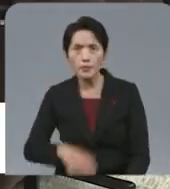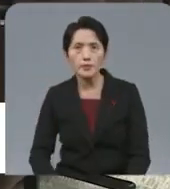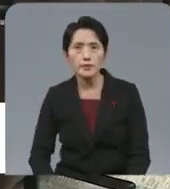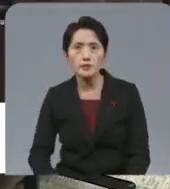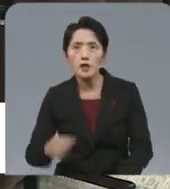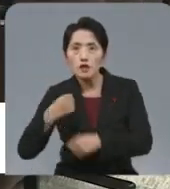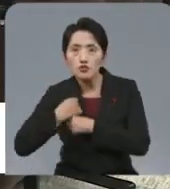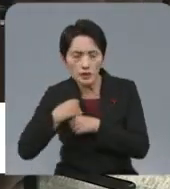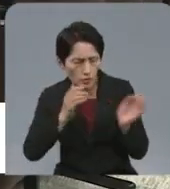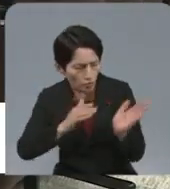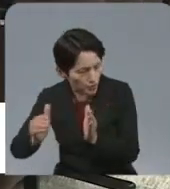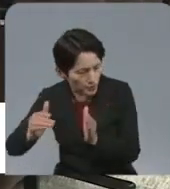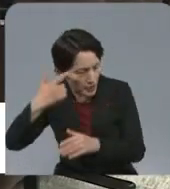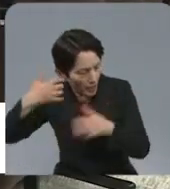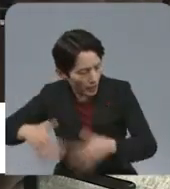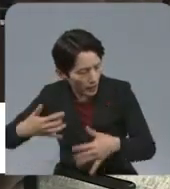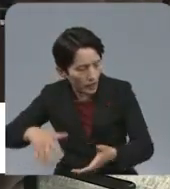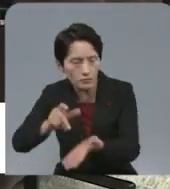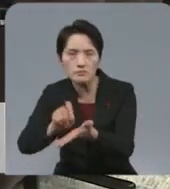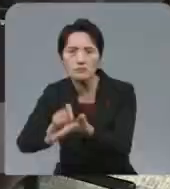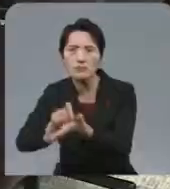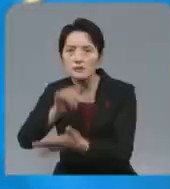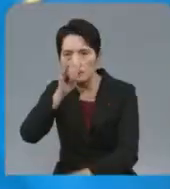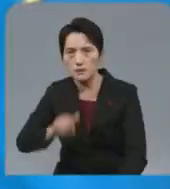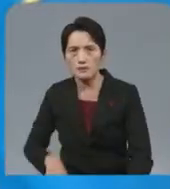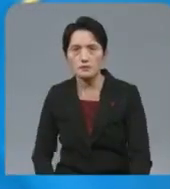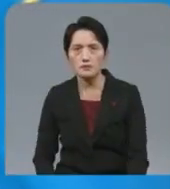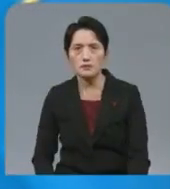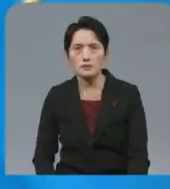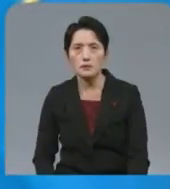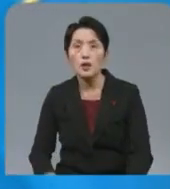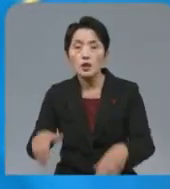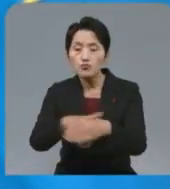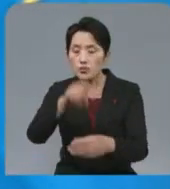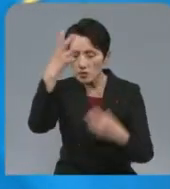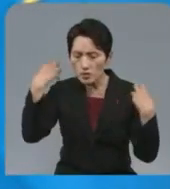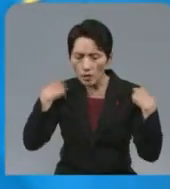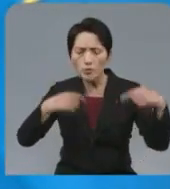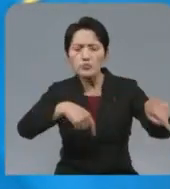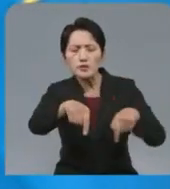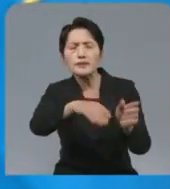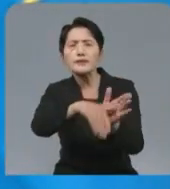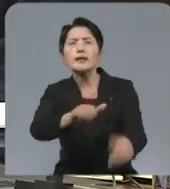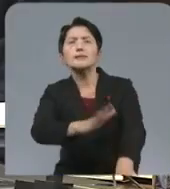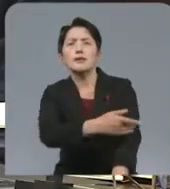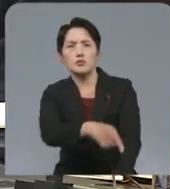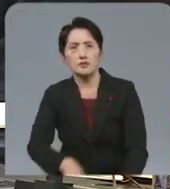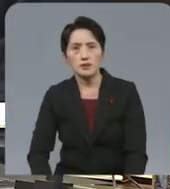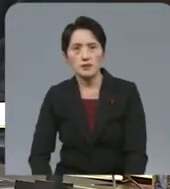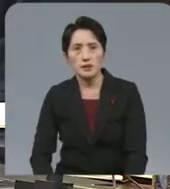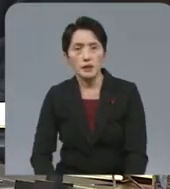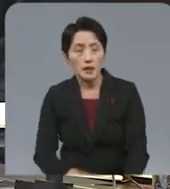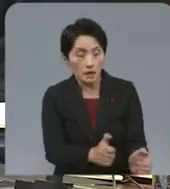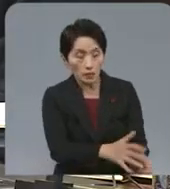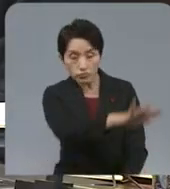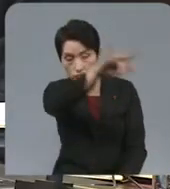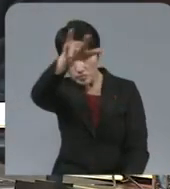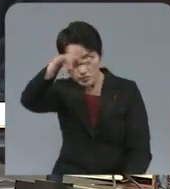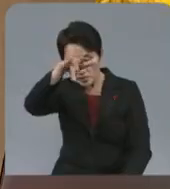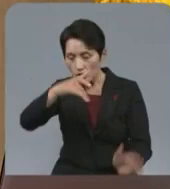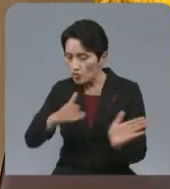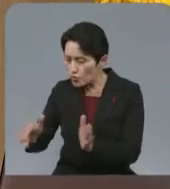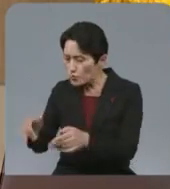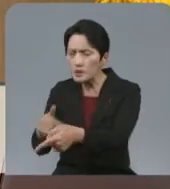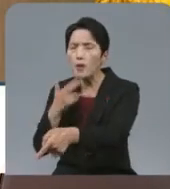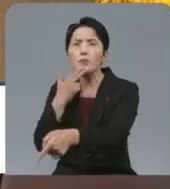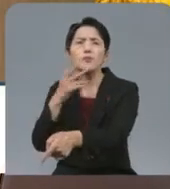议。政府认为，首先召开限于军事部门参加的会议进行应对更有效率，如有必要，可另行